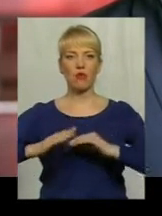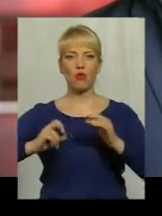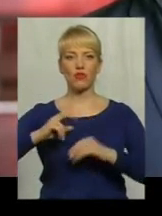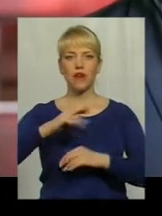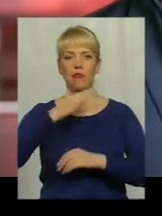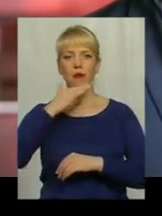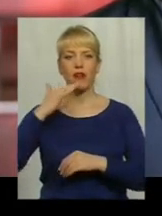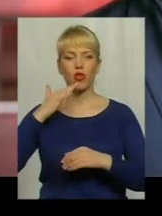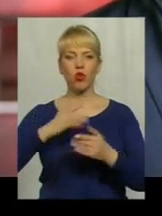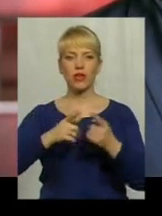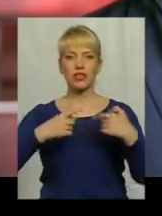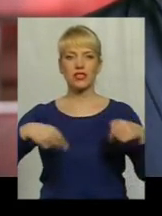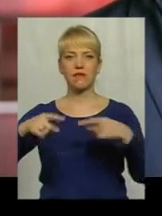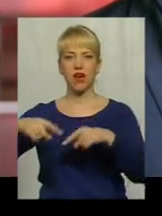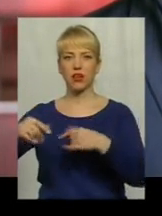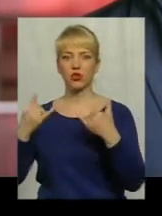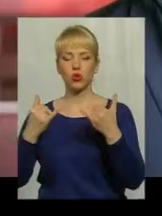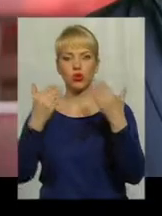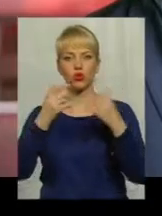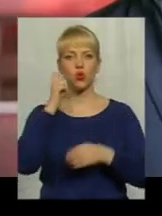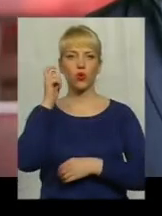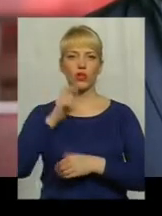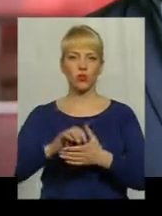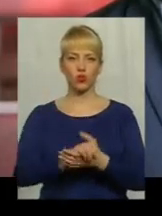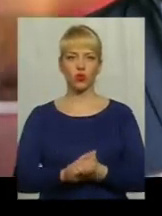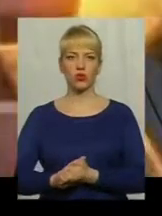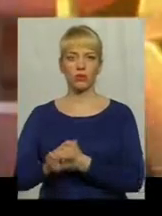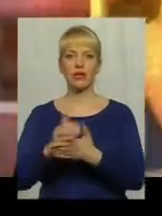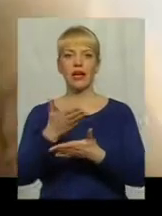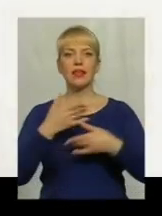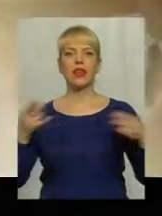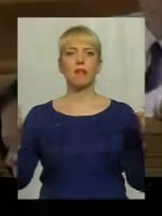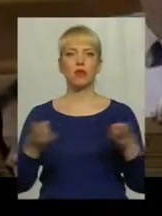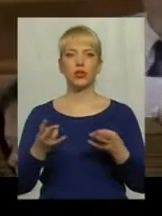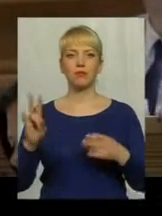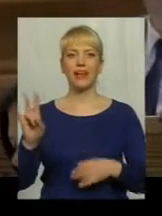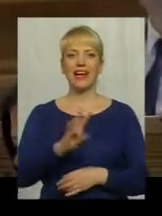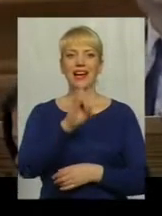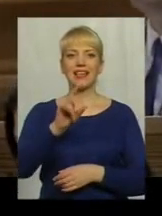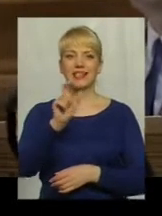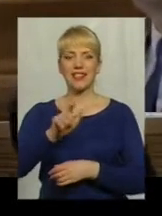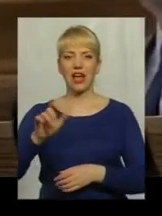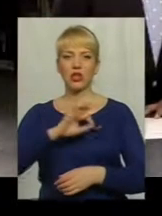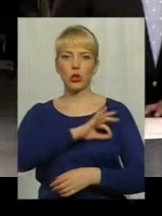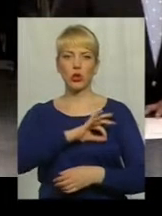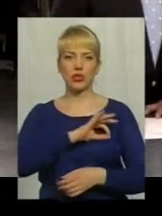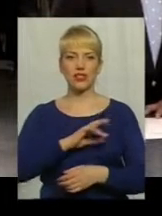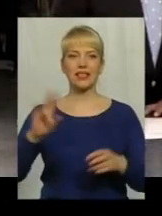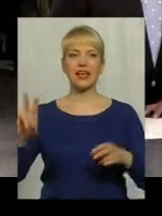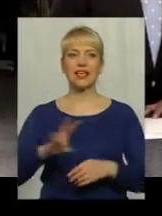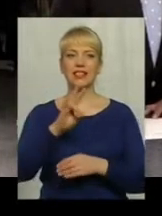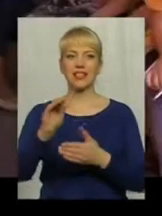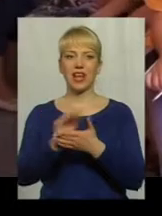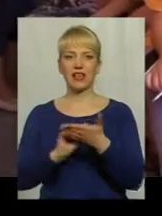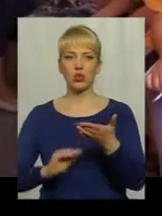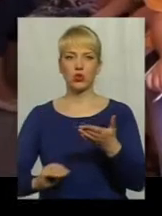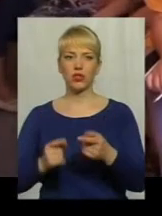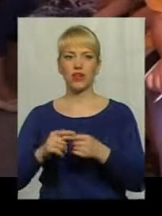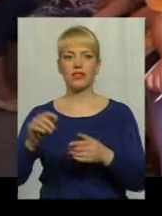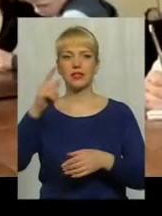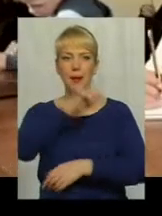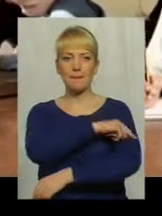у багатьох сферах сьогоднішнього українського суспільства. Нам потрібні християни-юристи, християни-журналісти, медики,